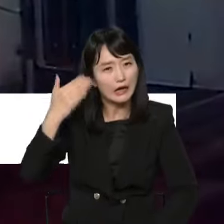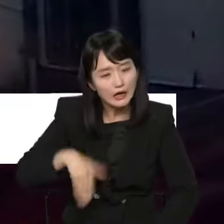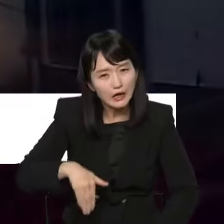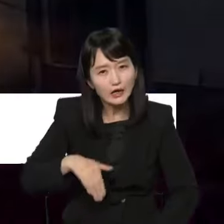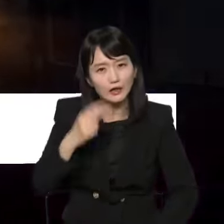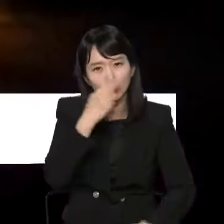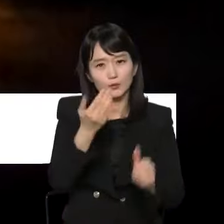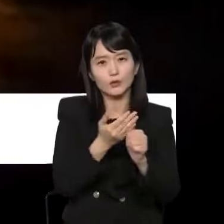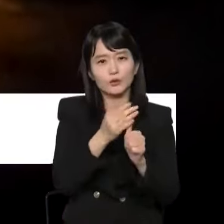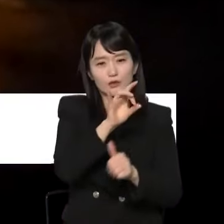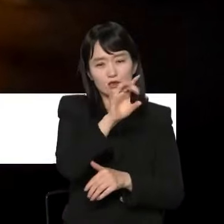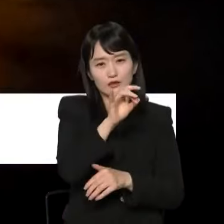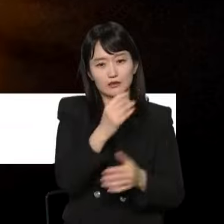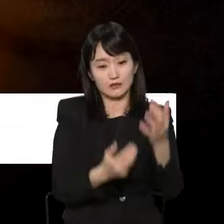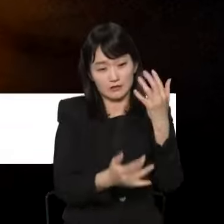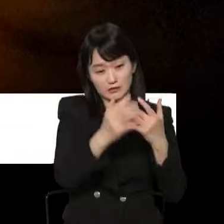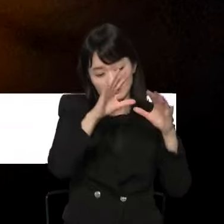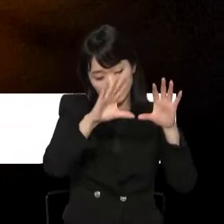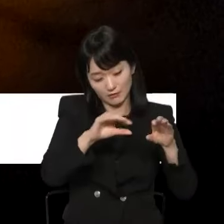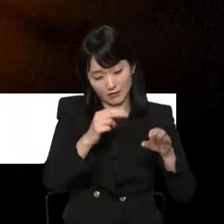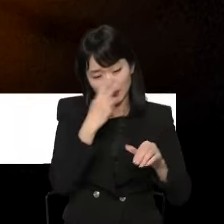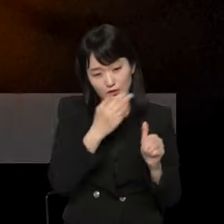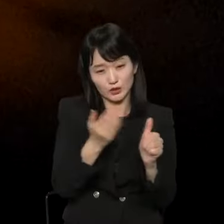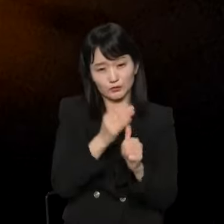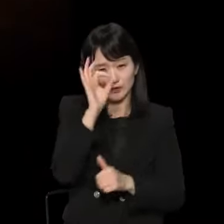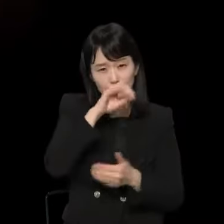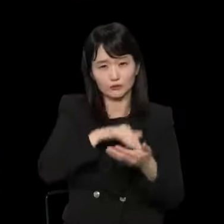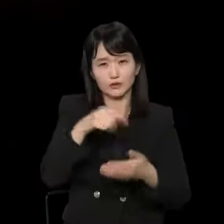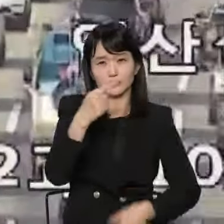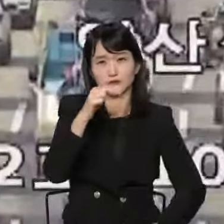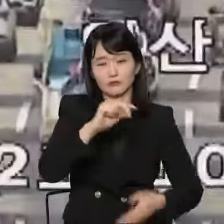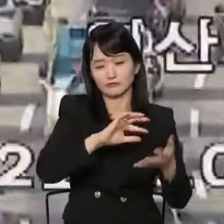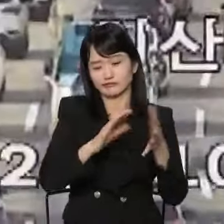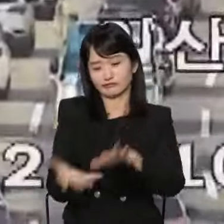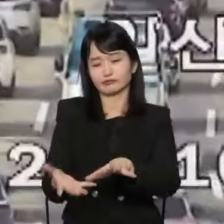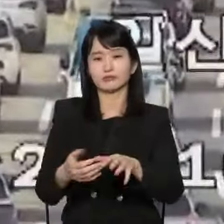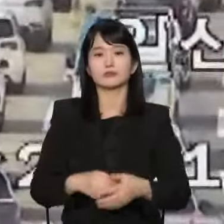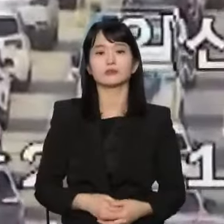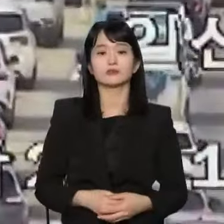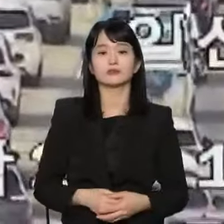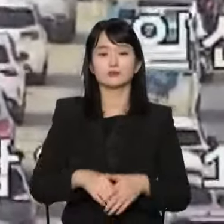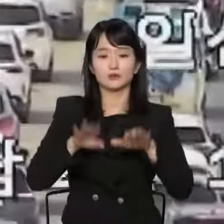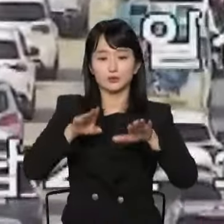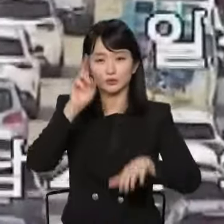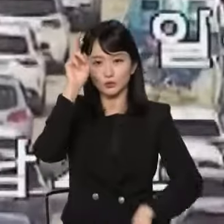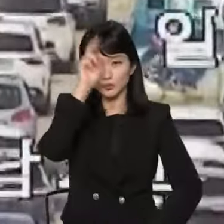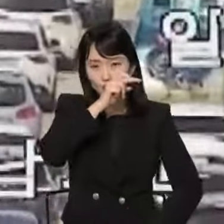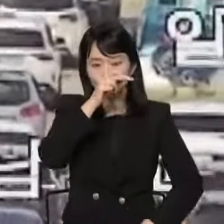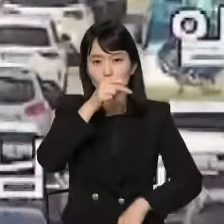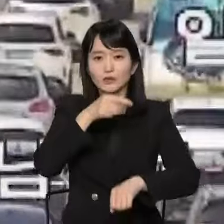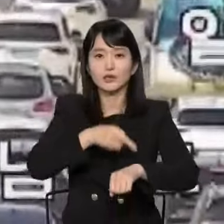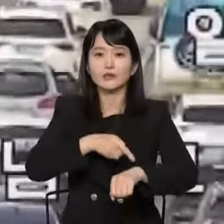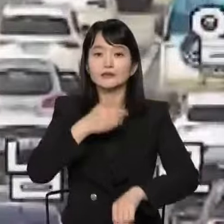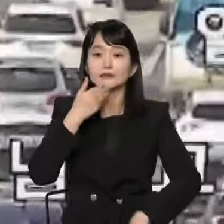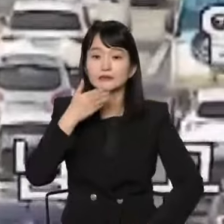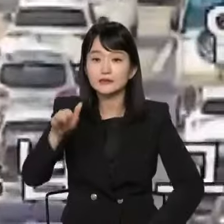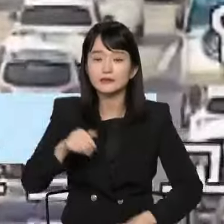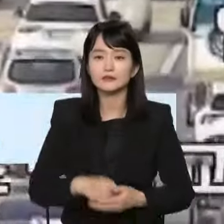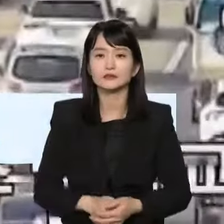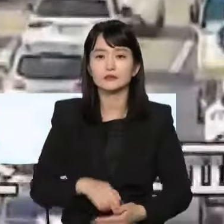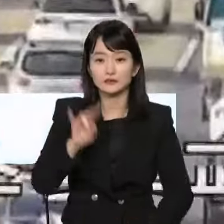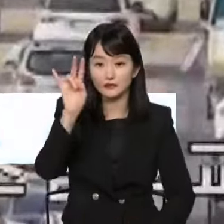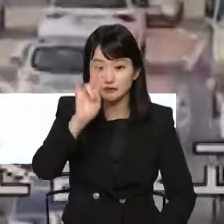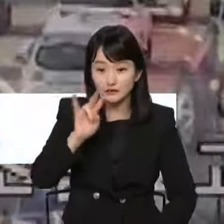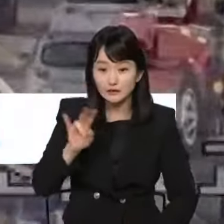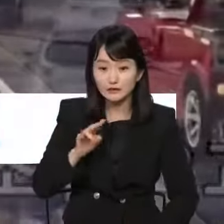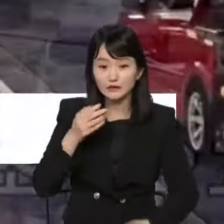전소돼 키우고 있던 돼지 1200여 마리가 폐사했습니다 오늘 오후 1시 9분 쯤 경기 시흥의 수도권 제일